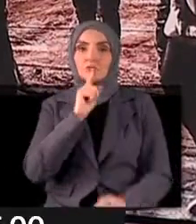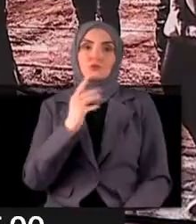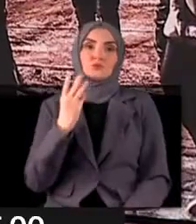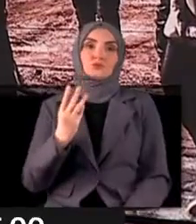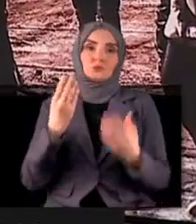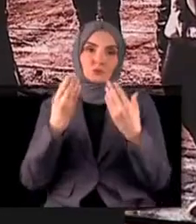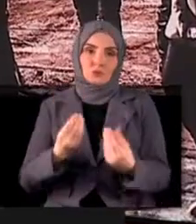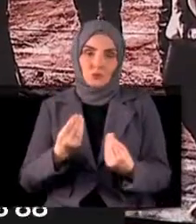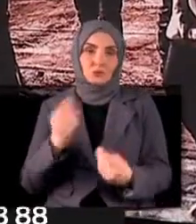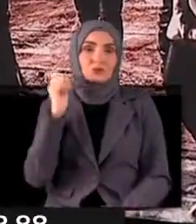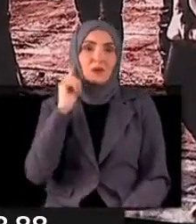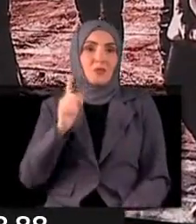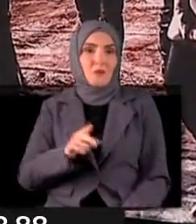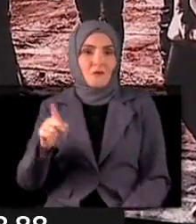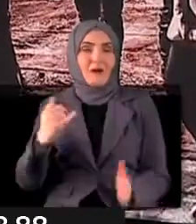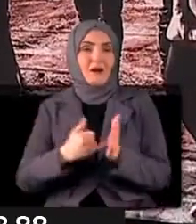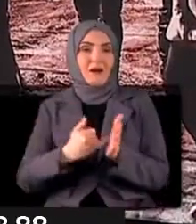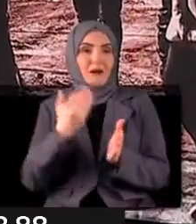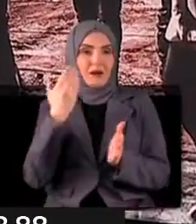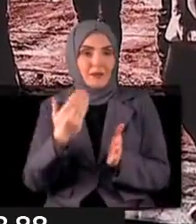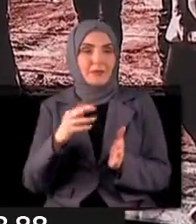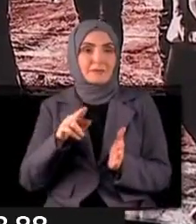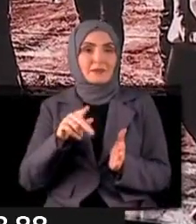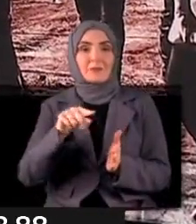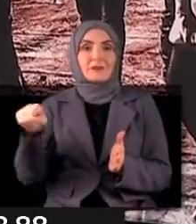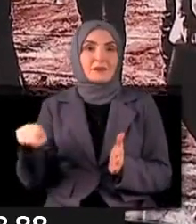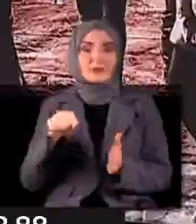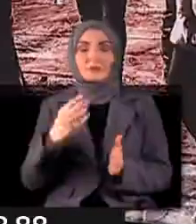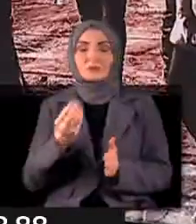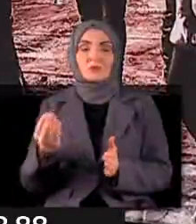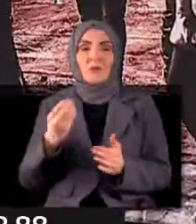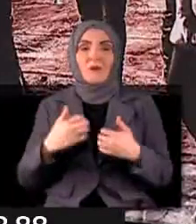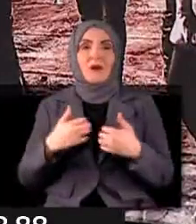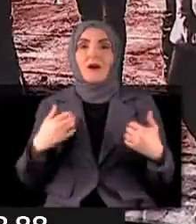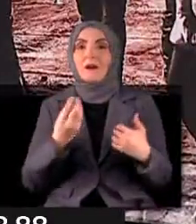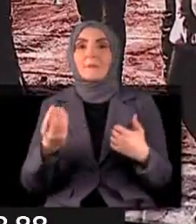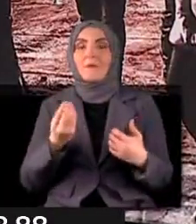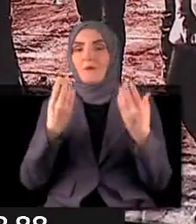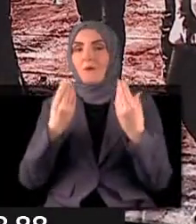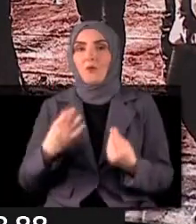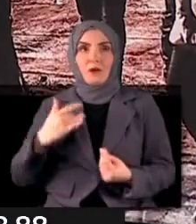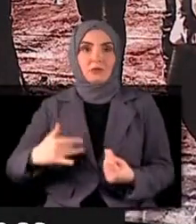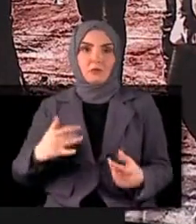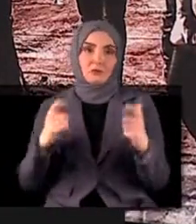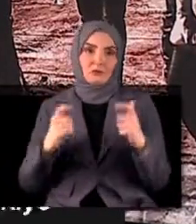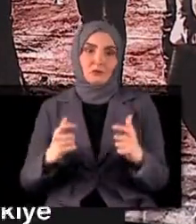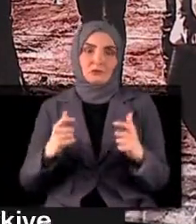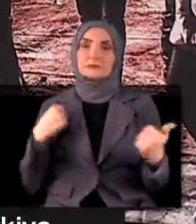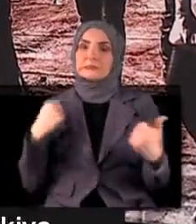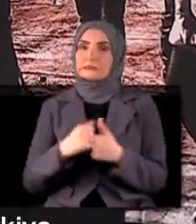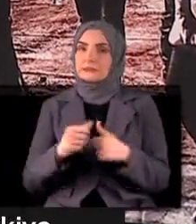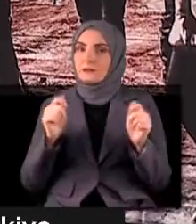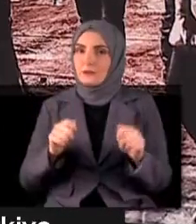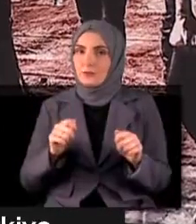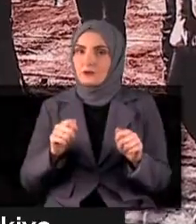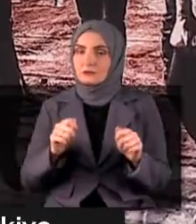Şanlıurfa, Gaziantep. Saymakla bitmeyecek nice kahramanlıklara tanık oldu Anadolu. Yine yaparız ki yapıyoruz da.